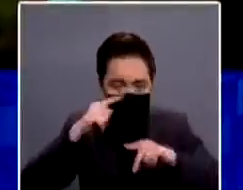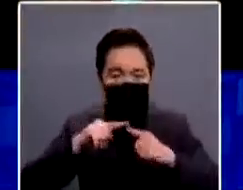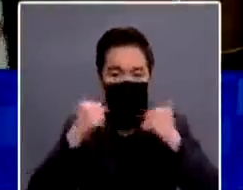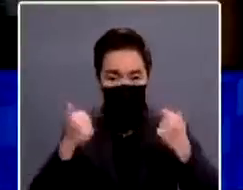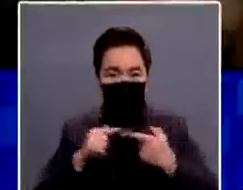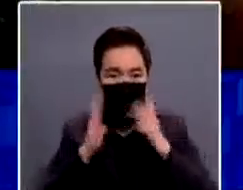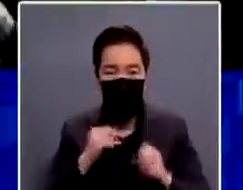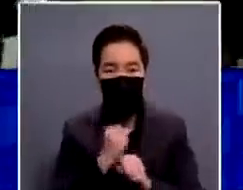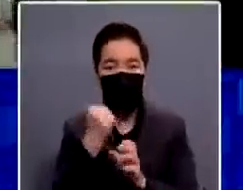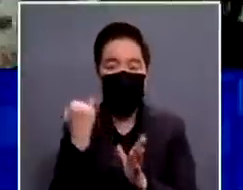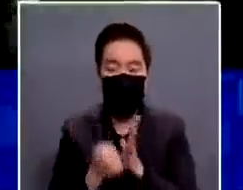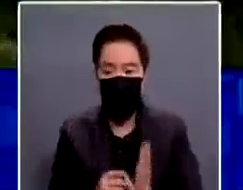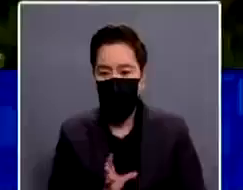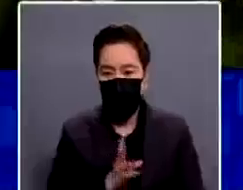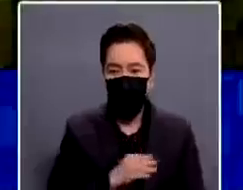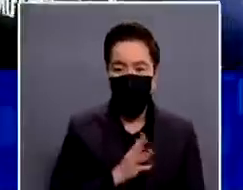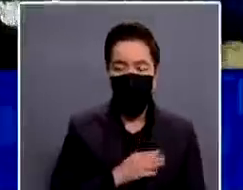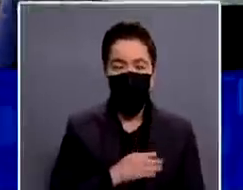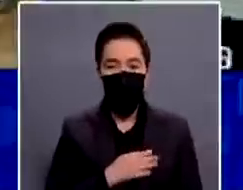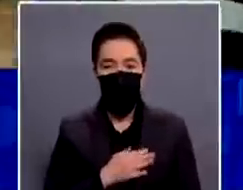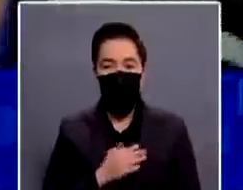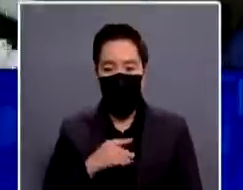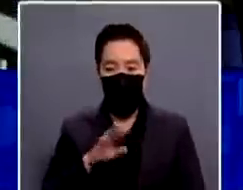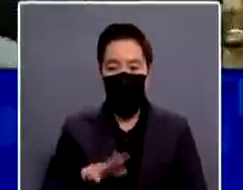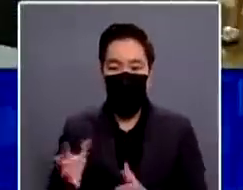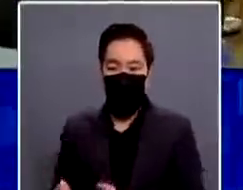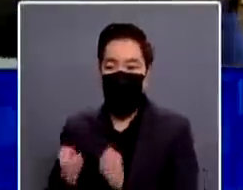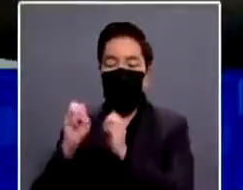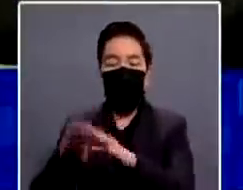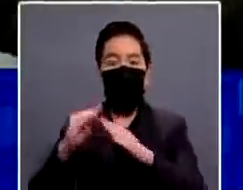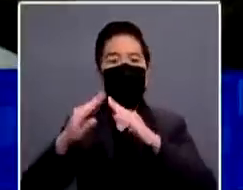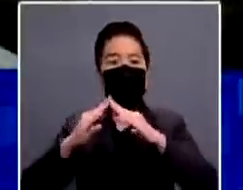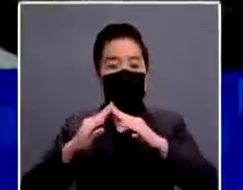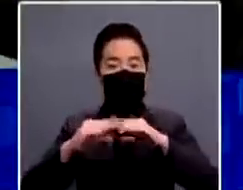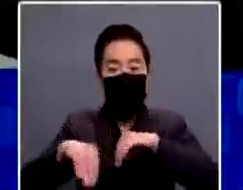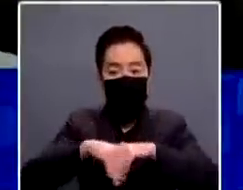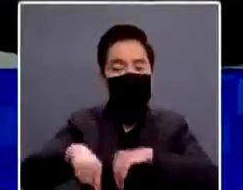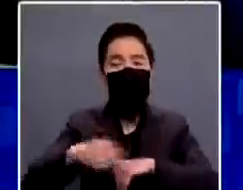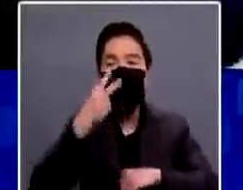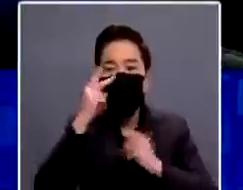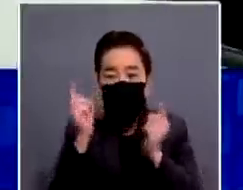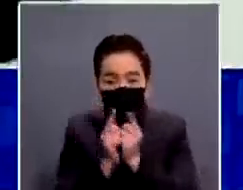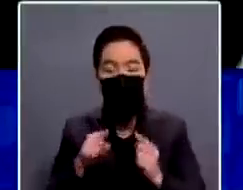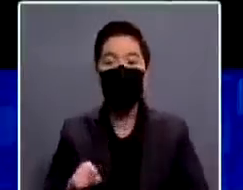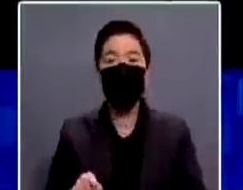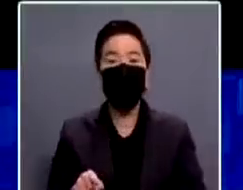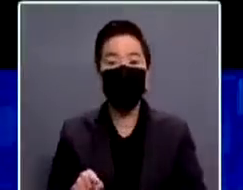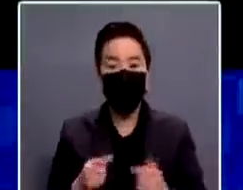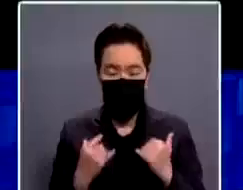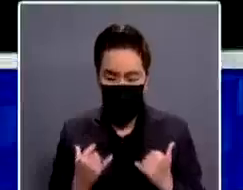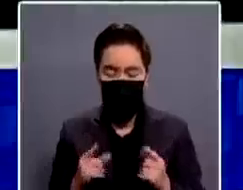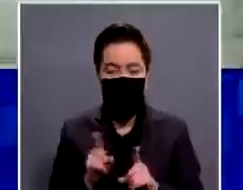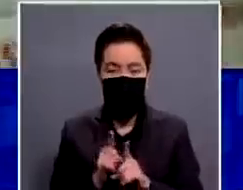ให้ผู้ที่กระทำความผิดนั้นเริ่มหวาดกลัวนะคะแล้วก็นำตัวน้องจีน่าไปทิ้งไว้กระที่กระท่อมจนพบตัวนอกจากนี้นะ